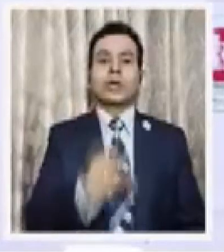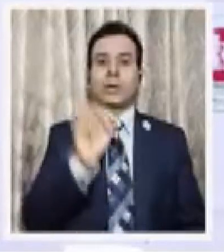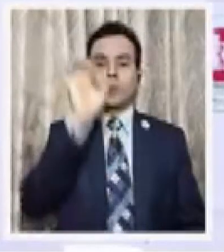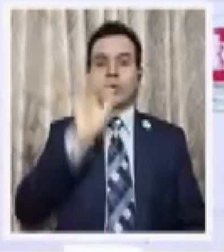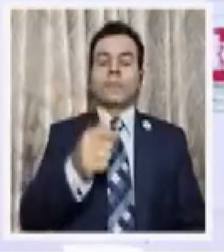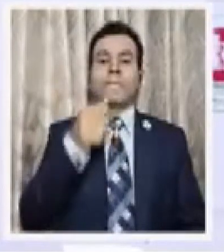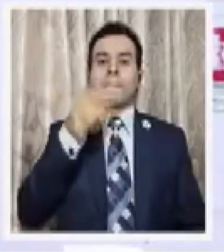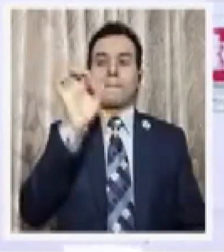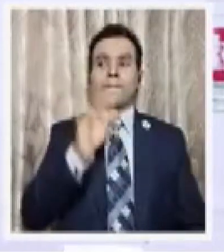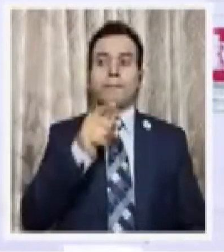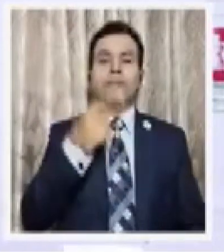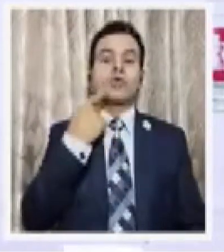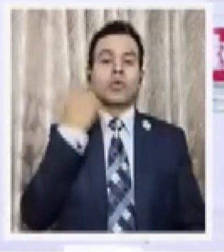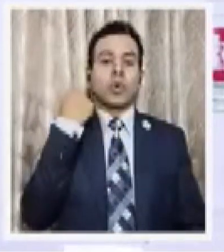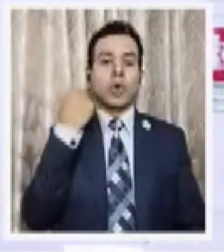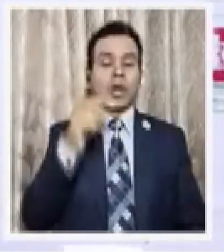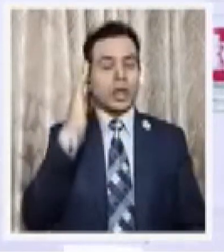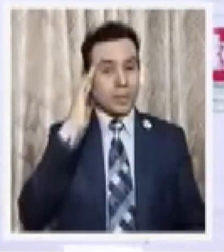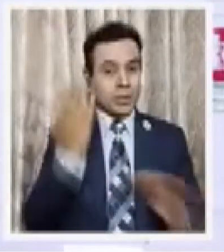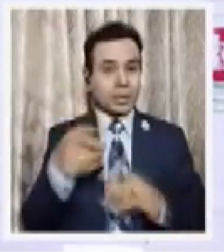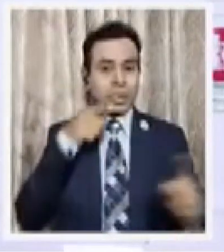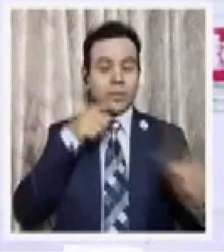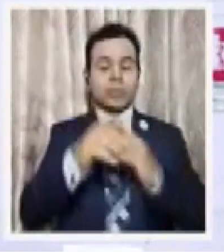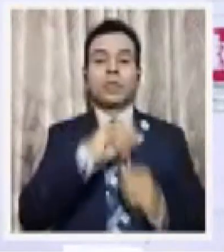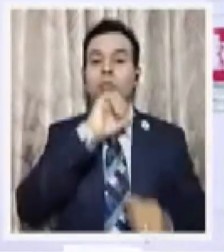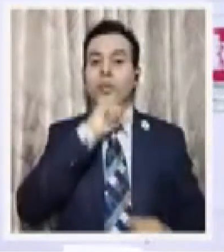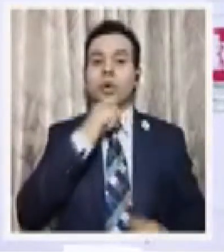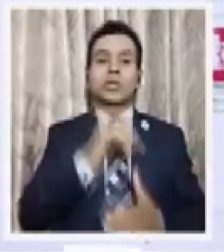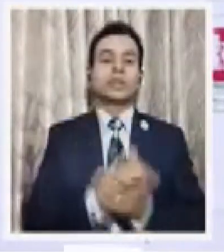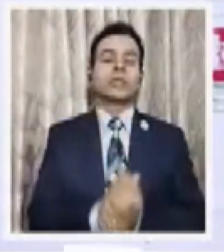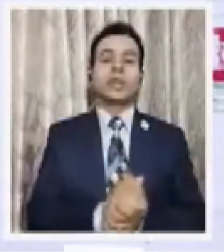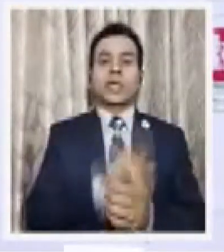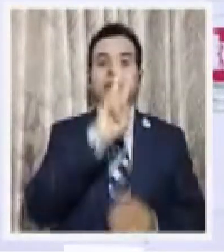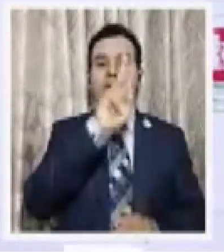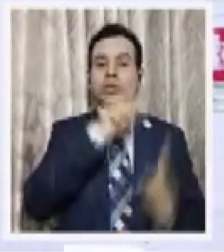78.65% এবং নারী 633 জন, 21.35%।